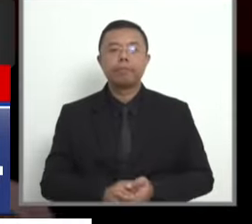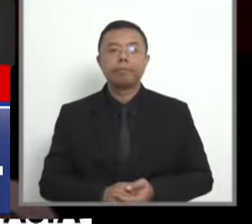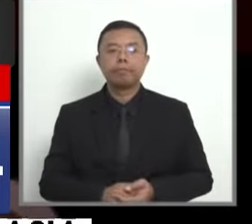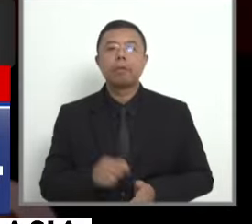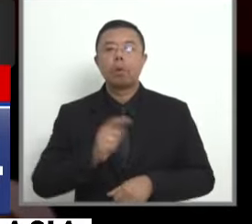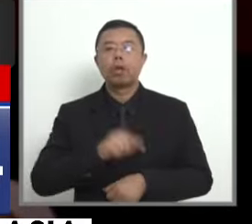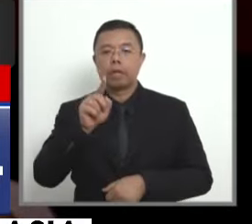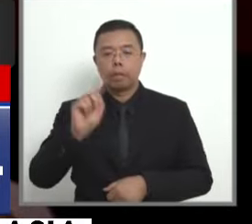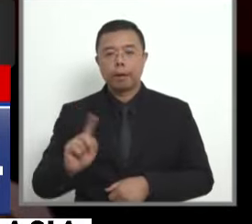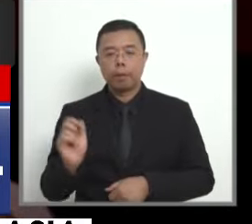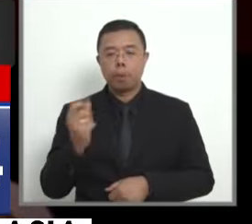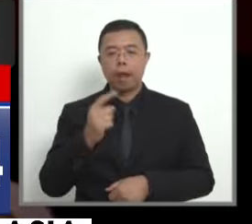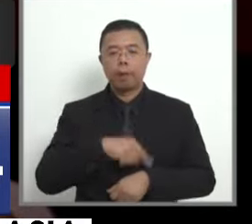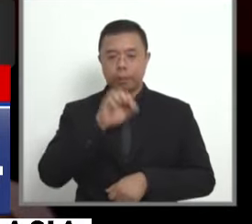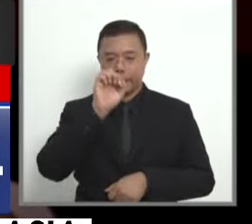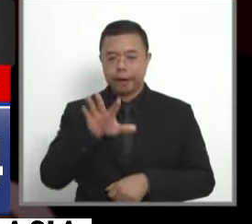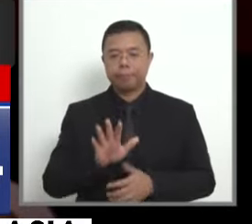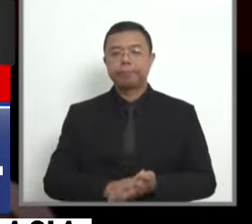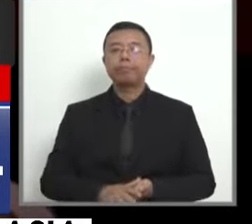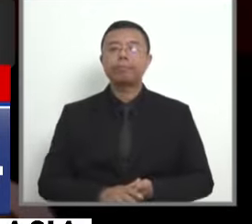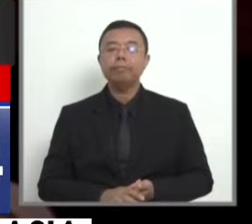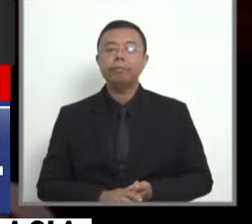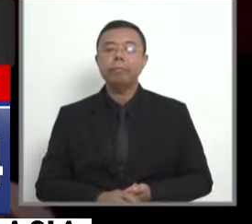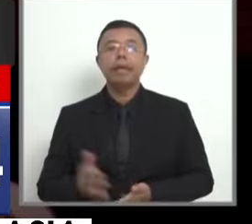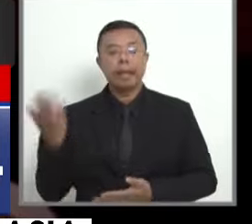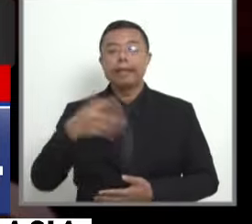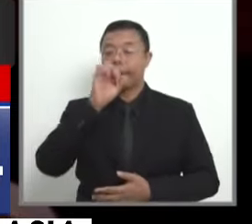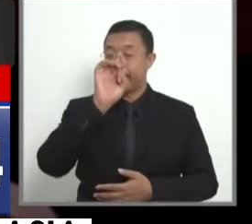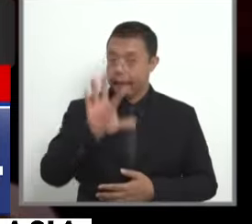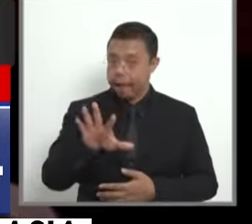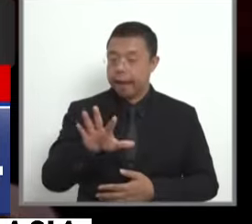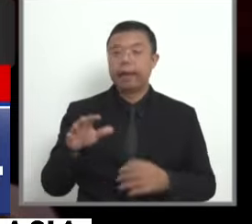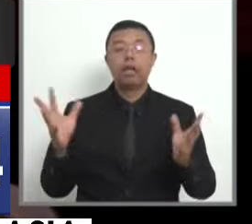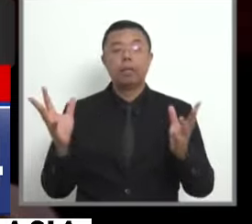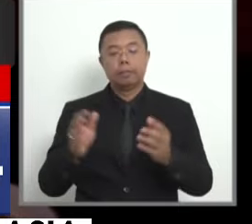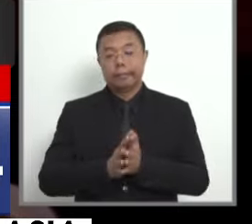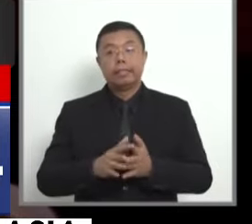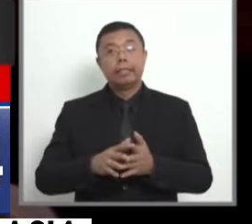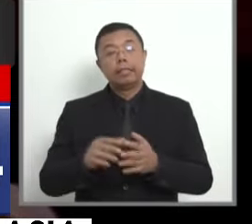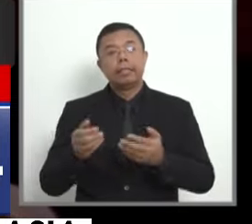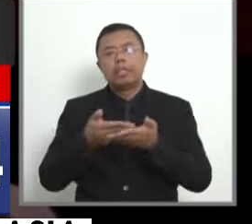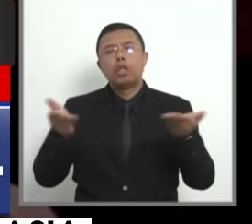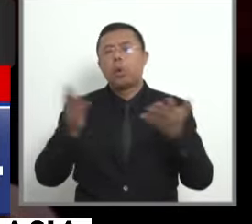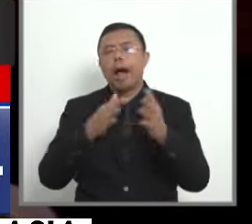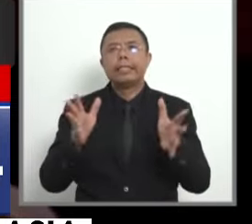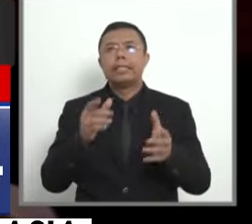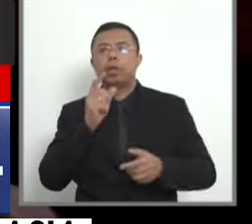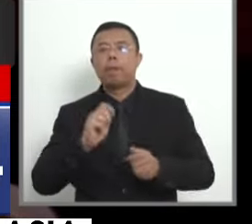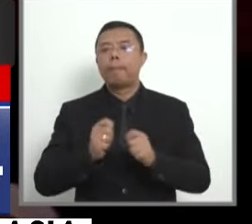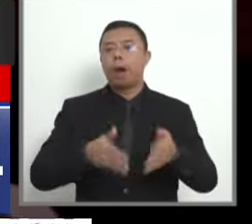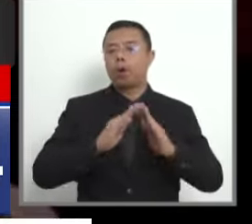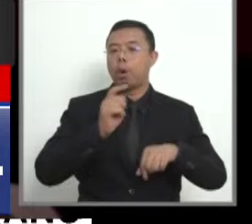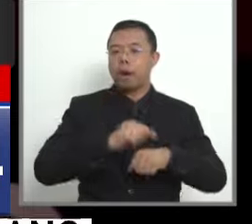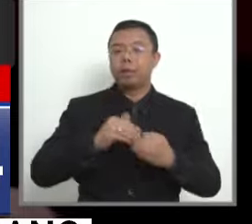waktu Bapak 1 menit dimulai saat Bapak Berbicara tadi saya sampaikan garis besar gagasan untuk kita bisa membangunnya ketika